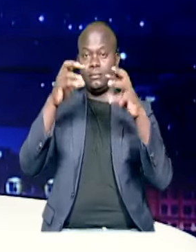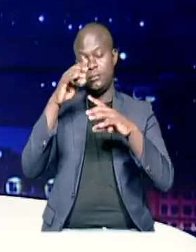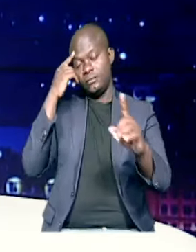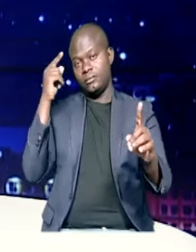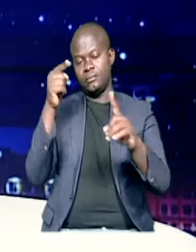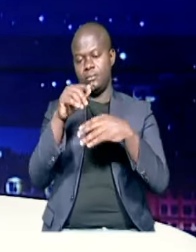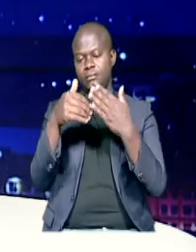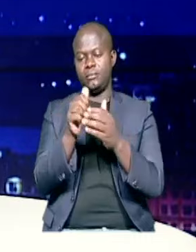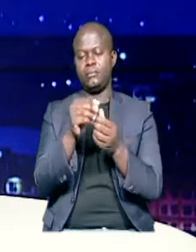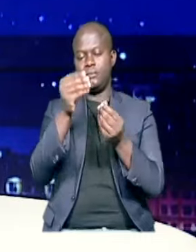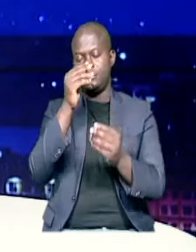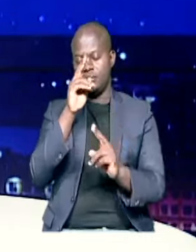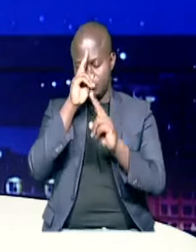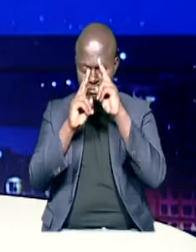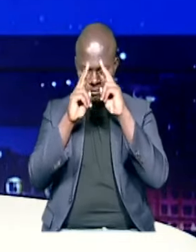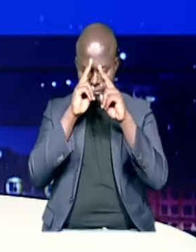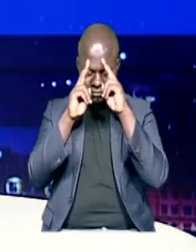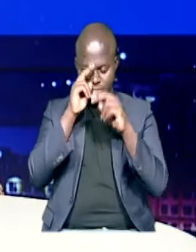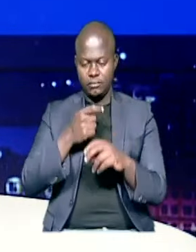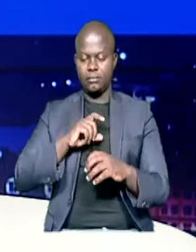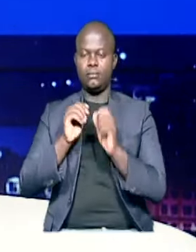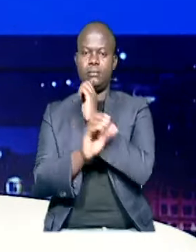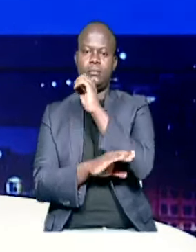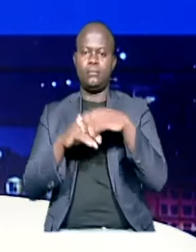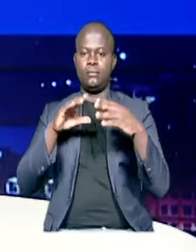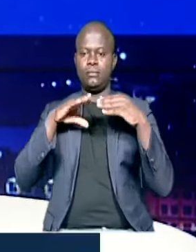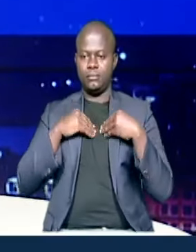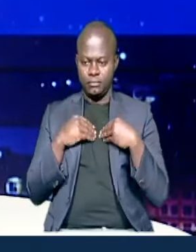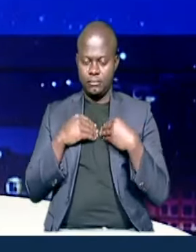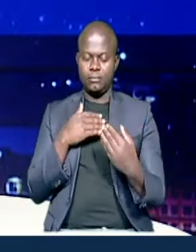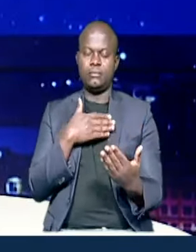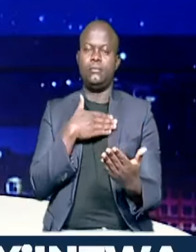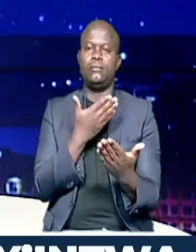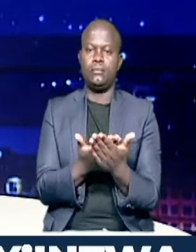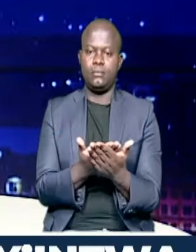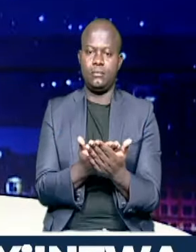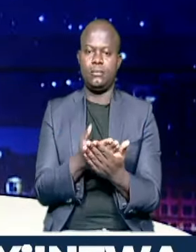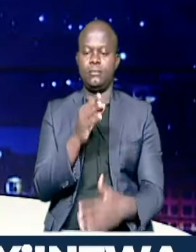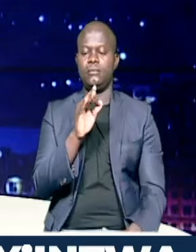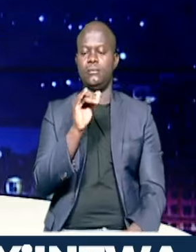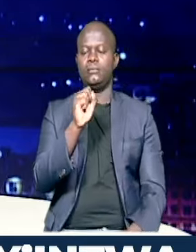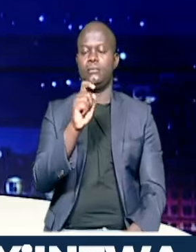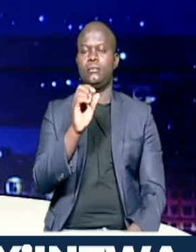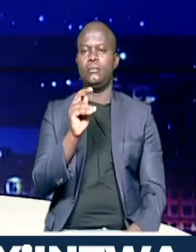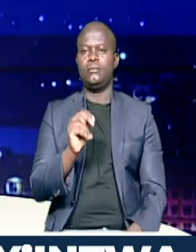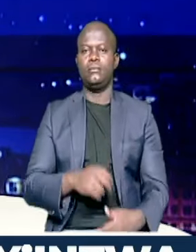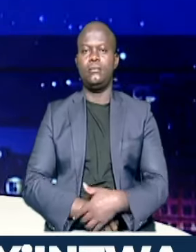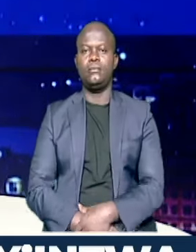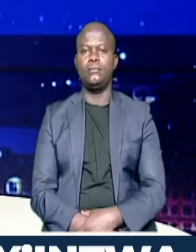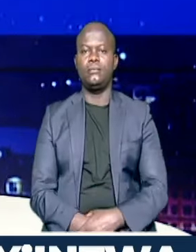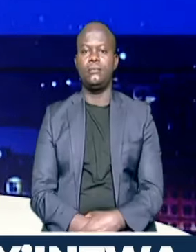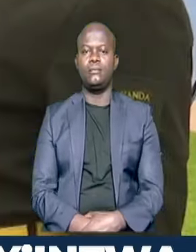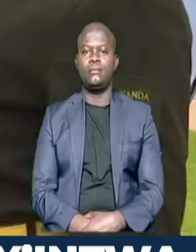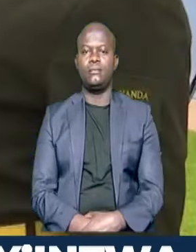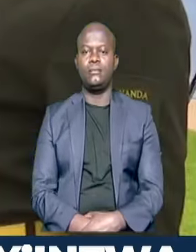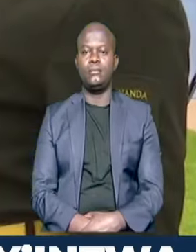rero guha icyubahiro intwari z'igihugu zemeye kukitangira reka tubibaze Fiston Felix Habineza